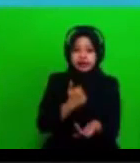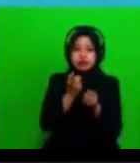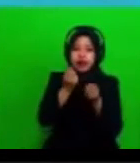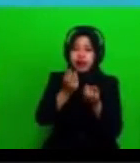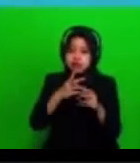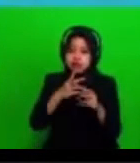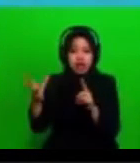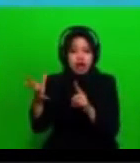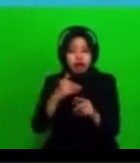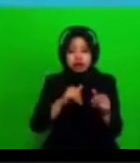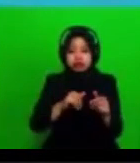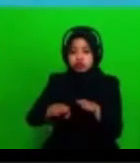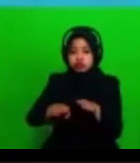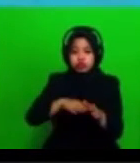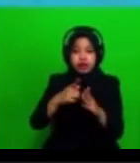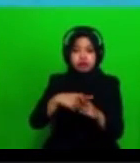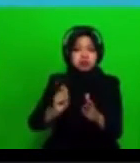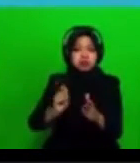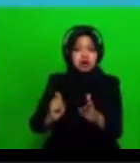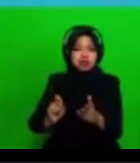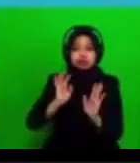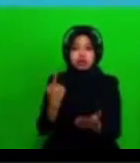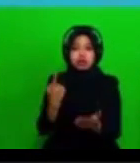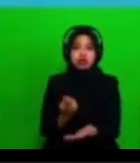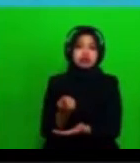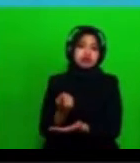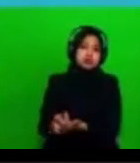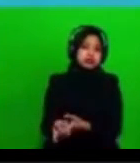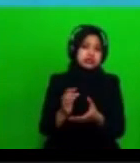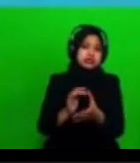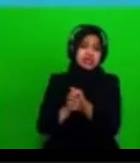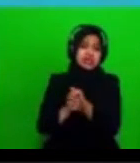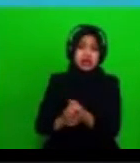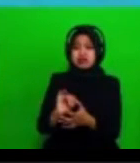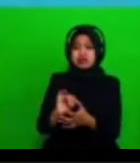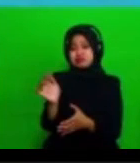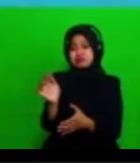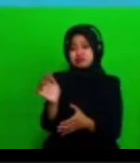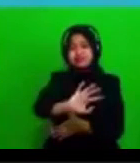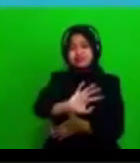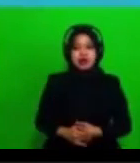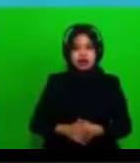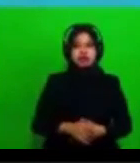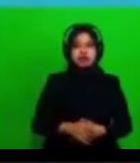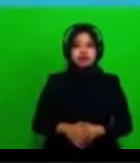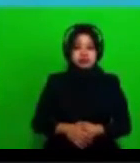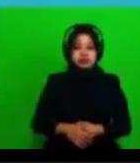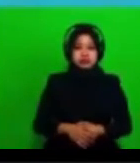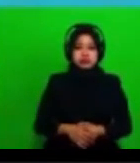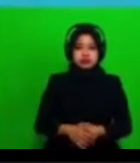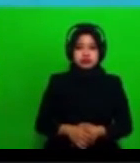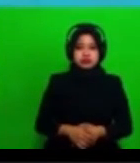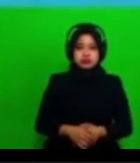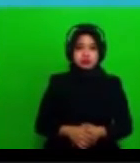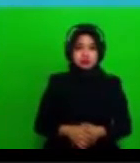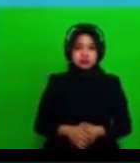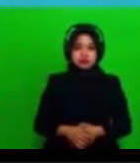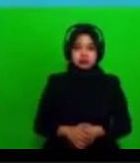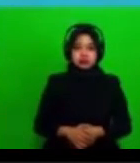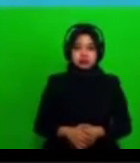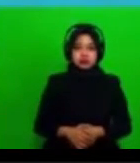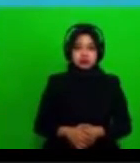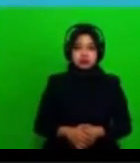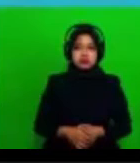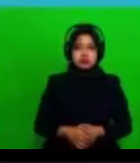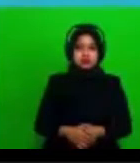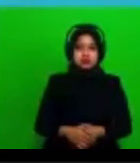ngajar, kejar target administrasi aja ya, jangan menuntut terus kesejahteraan. Ini filosofis seperti itu.